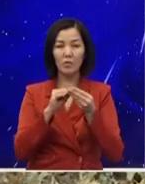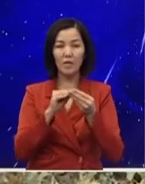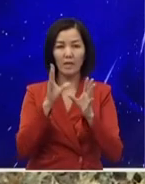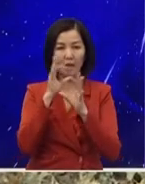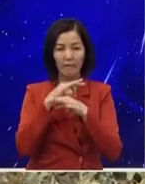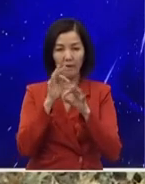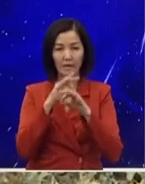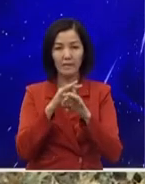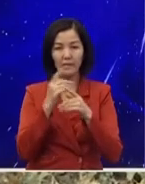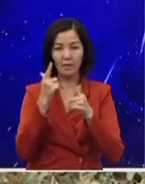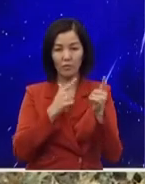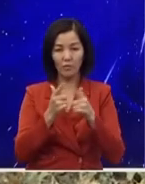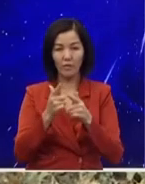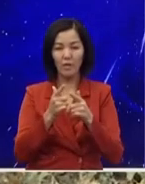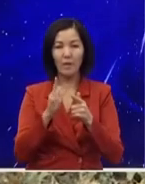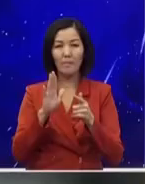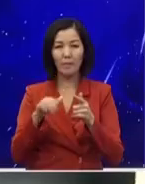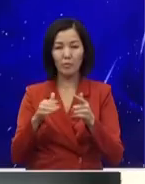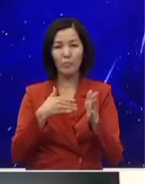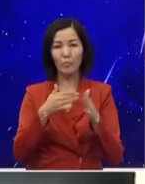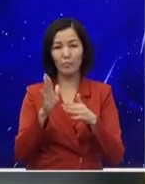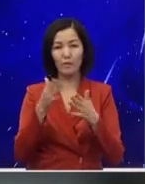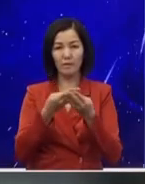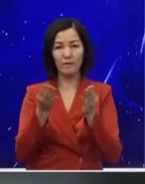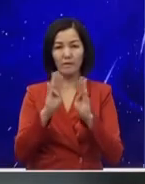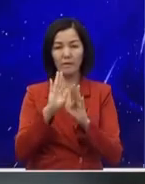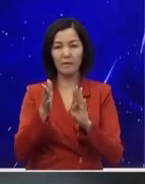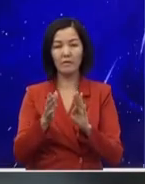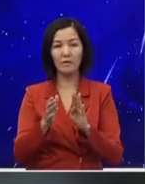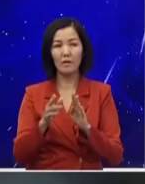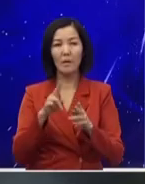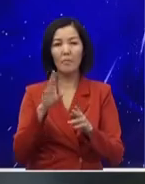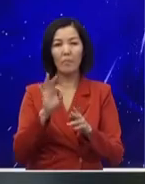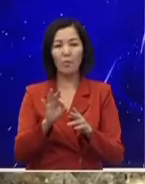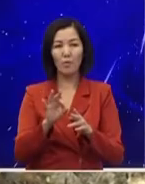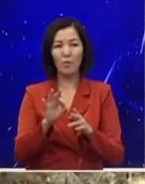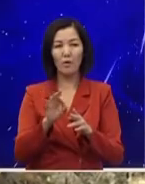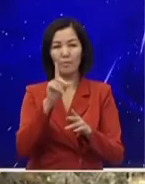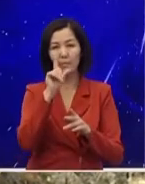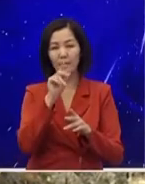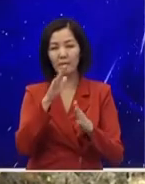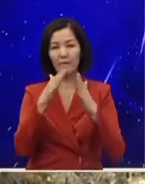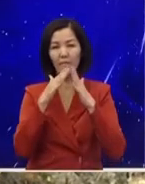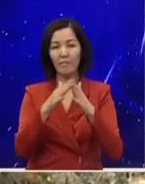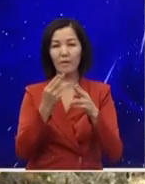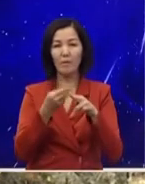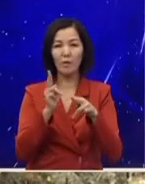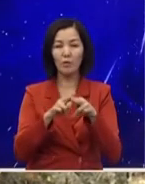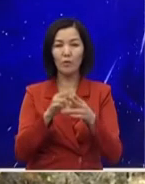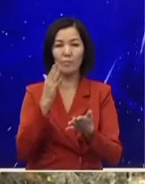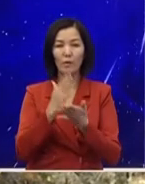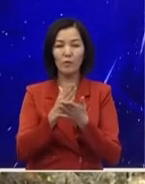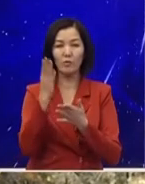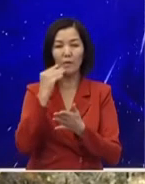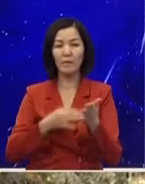анализов дезинфекции будут сняты карантинные мероприятия. По птицефабрикам, расположенным на